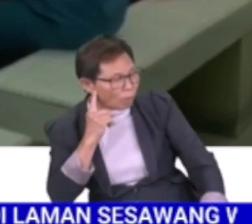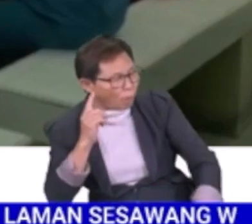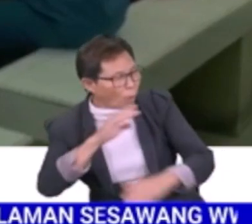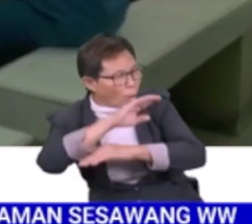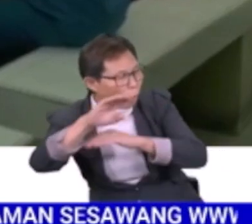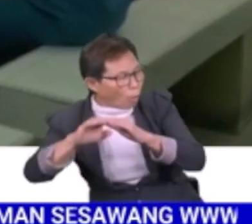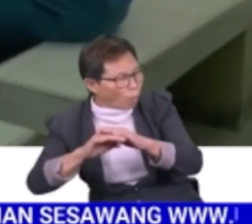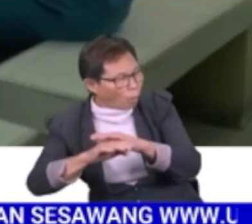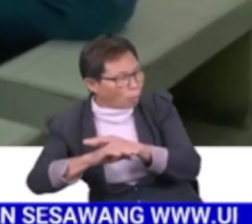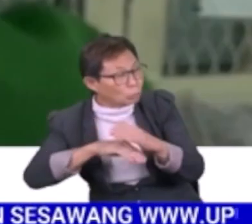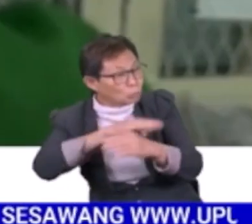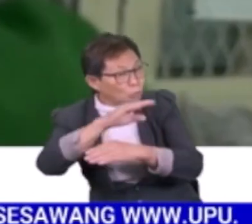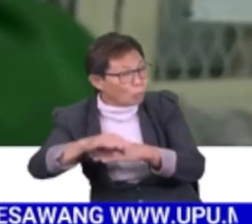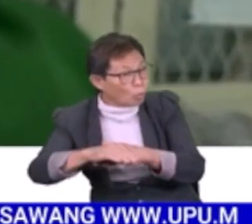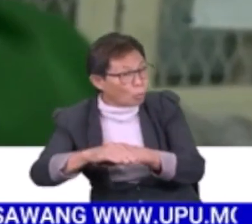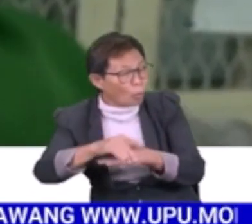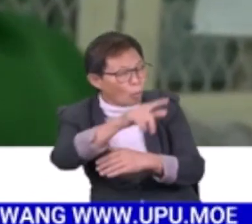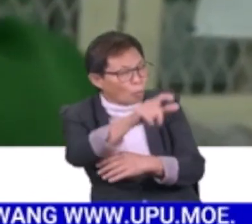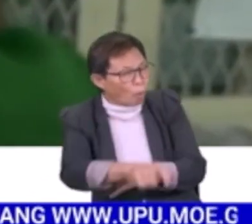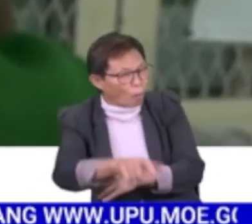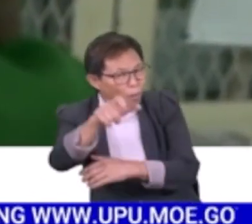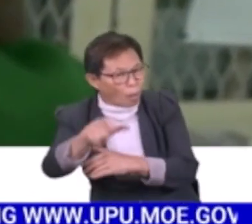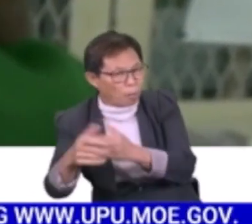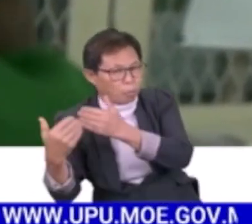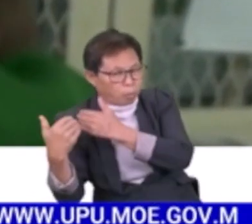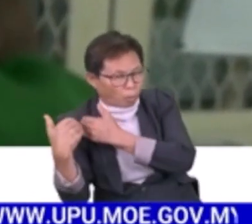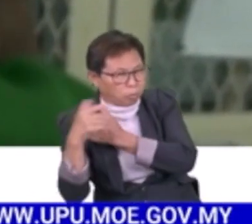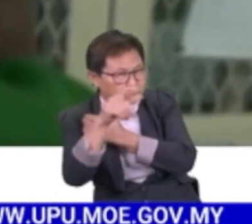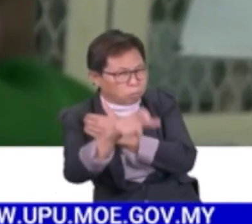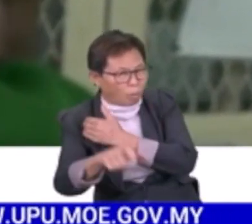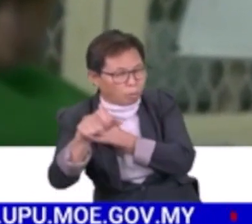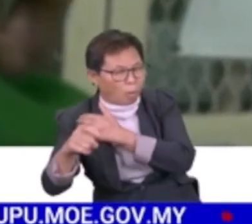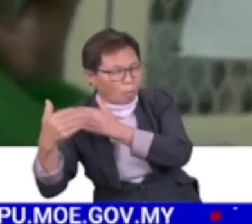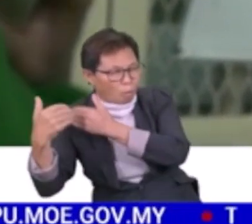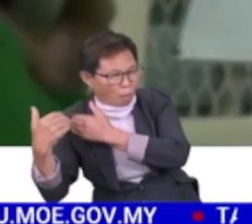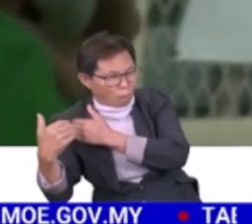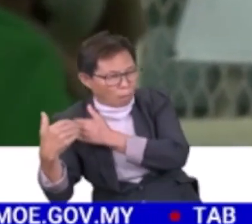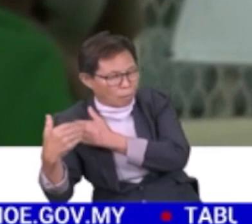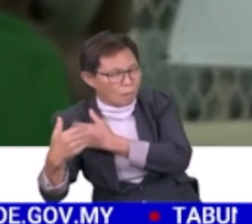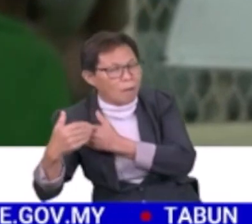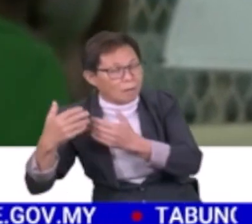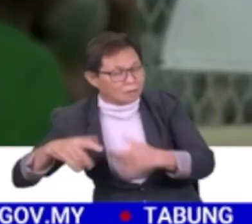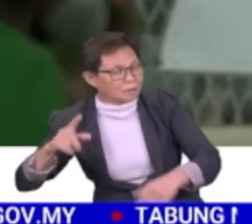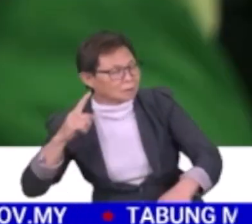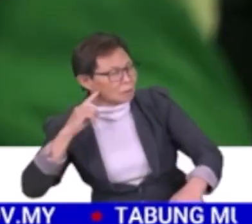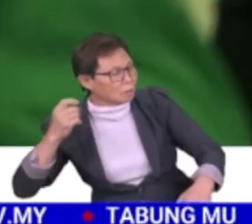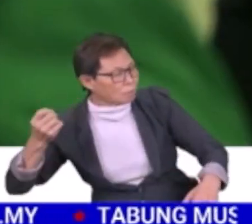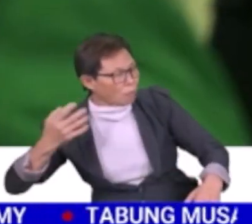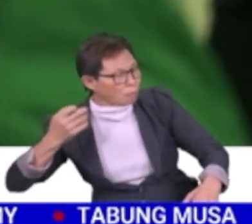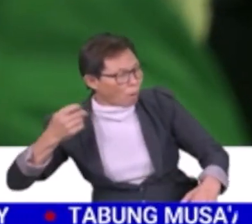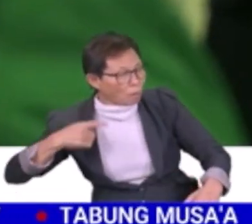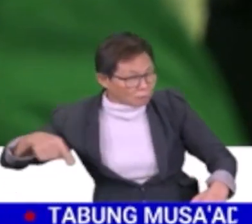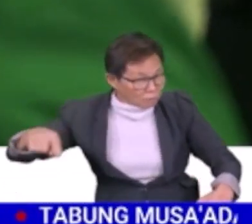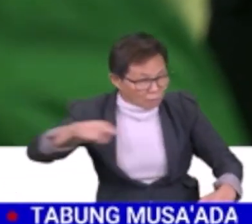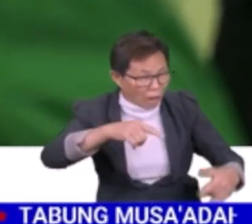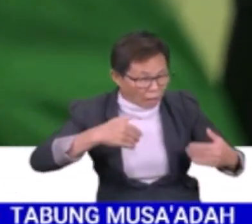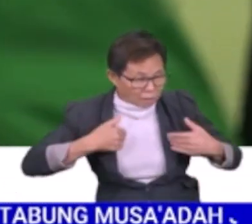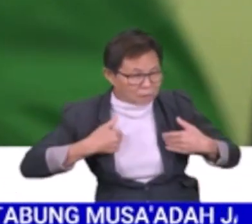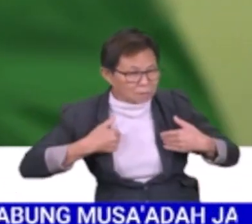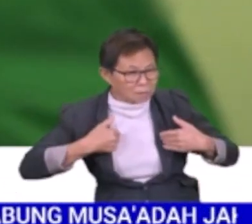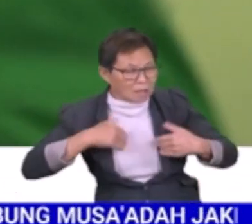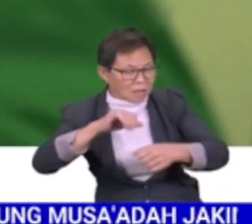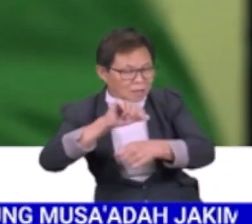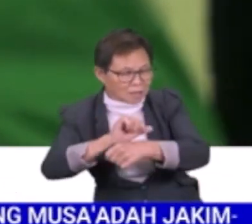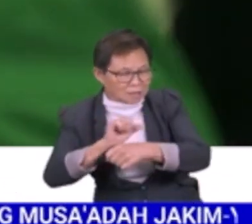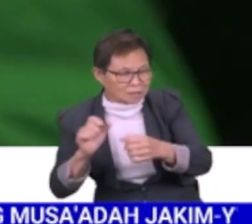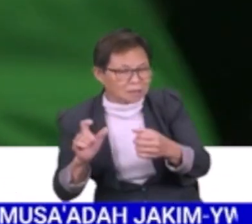semua pemegang taruh all stakeholders semua mereka yang mempunyai kepentingan